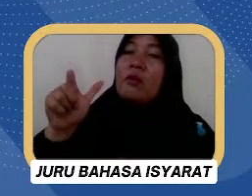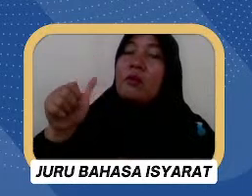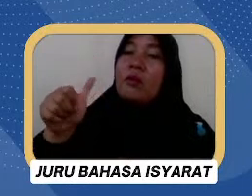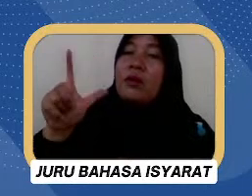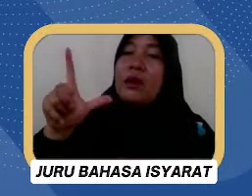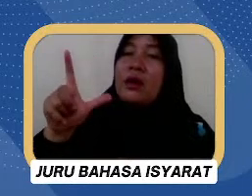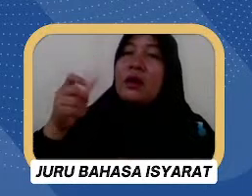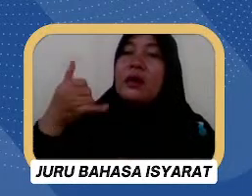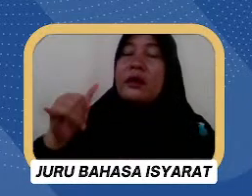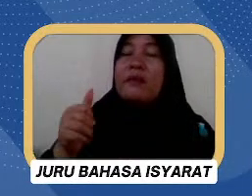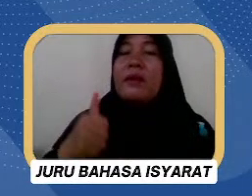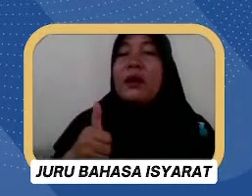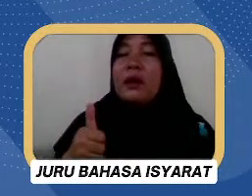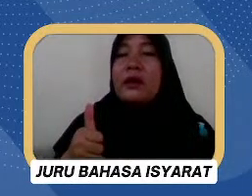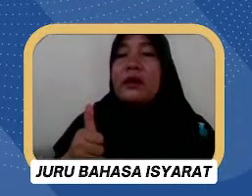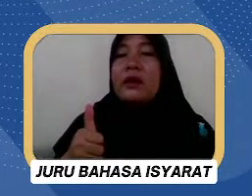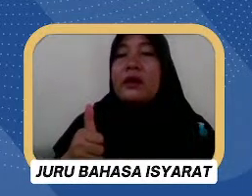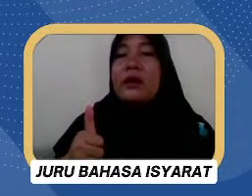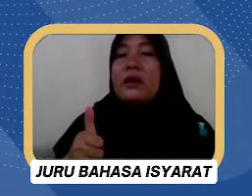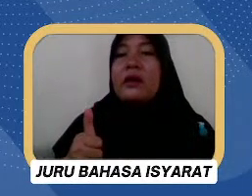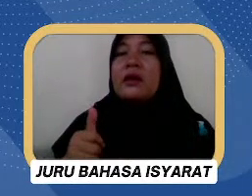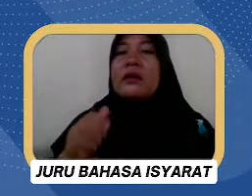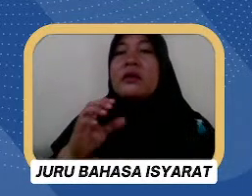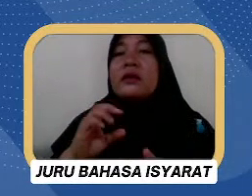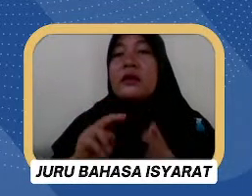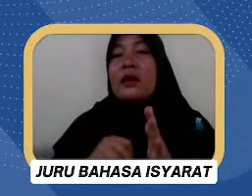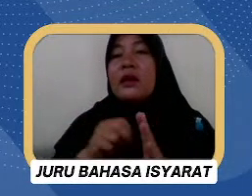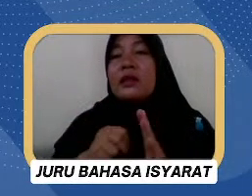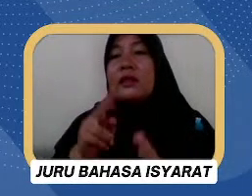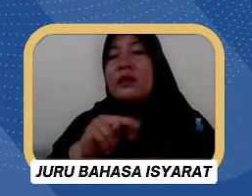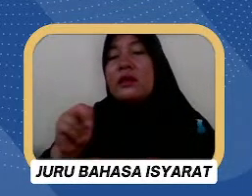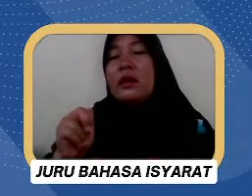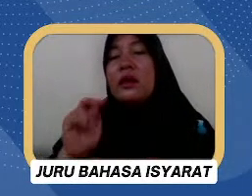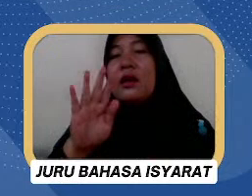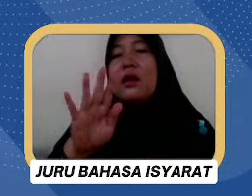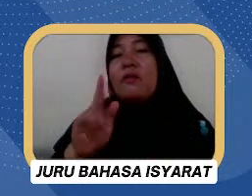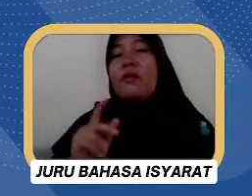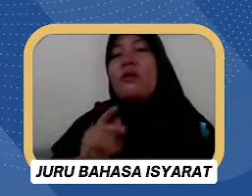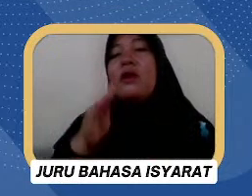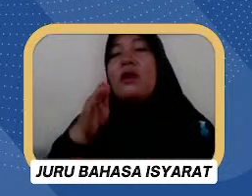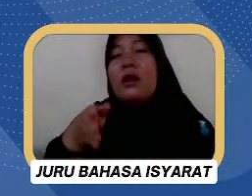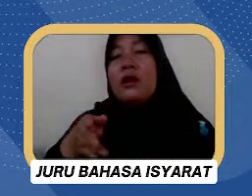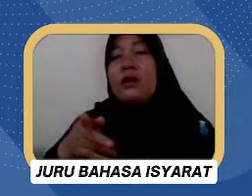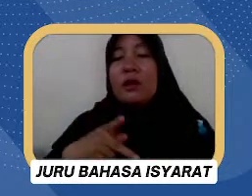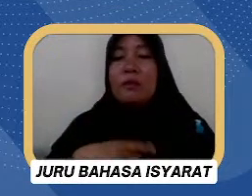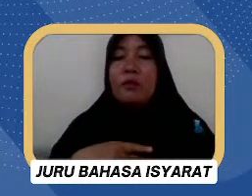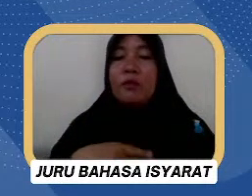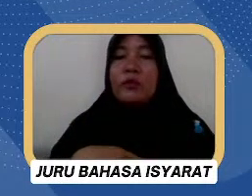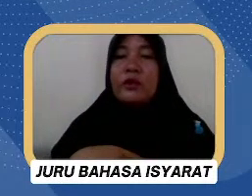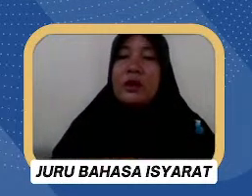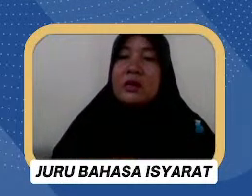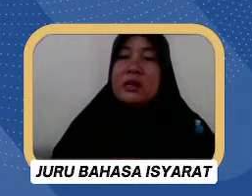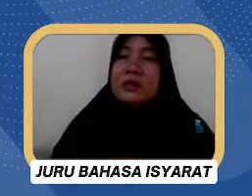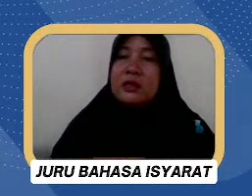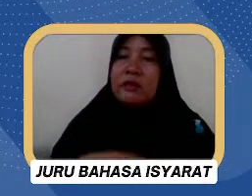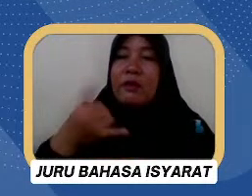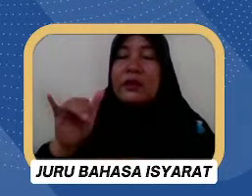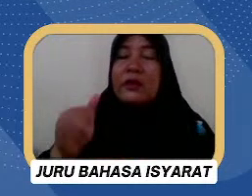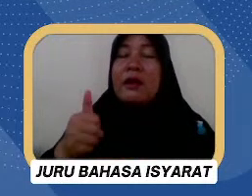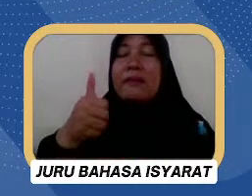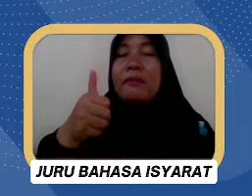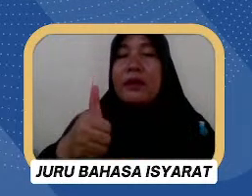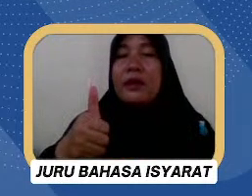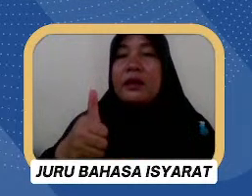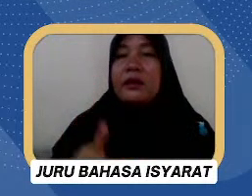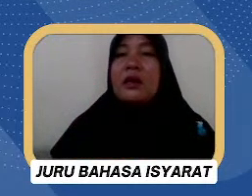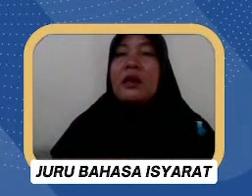kita. Kalau mental kita, moralitas kita baik, moralitas kita adalah mempunyai nilai-nilai positif yang